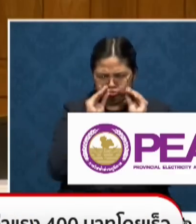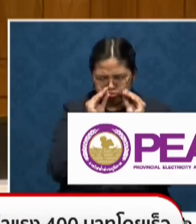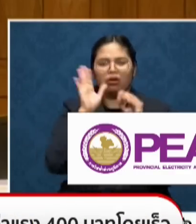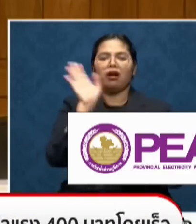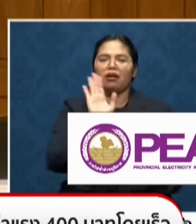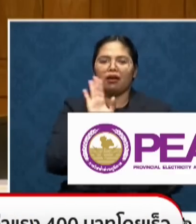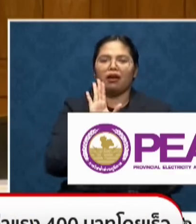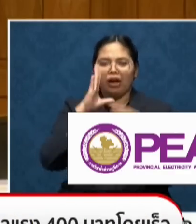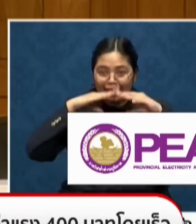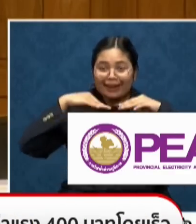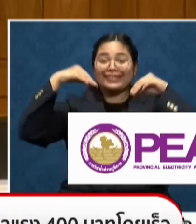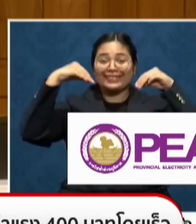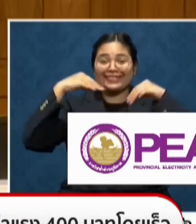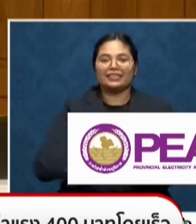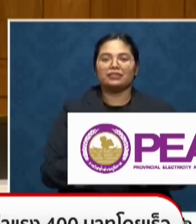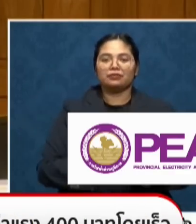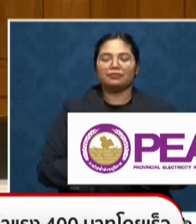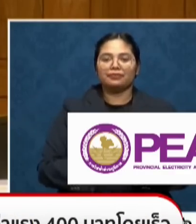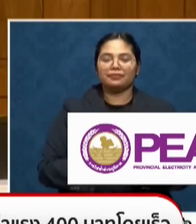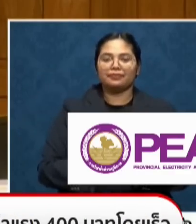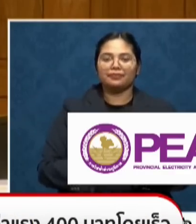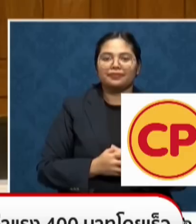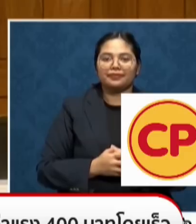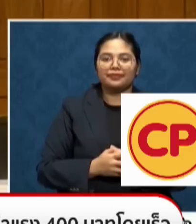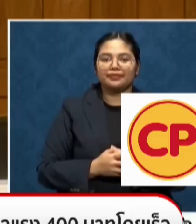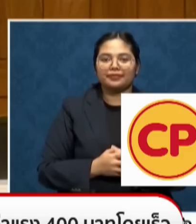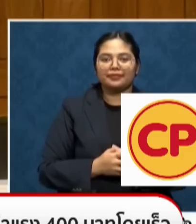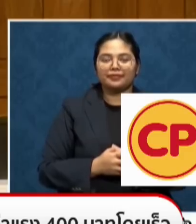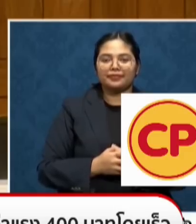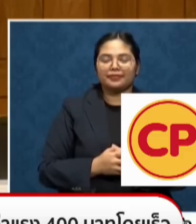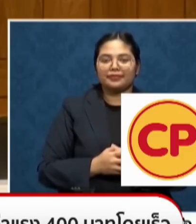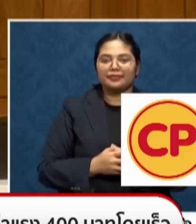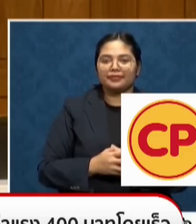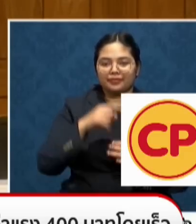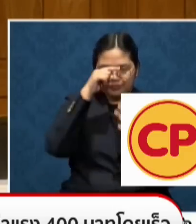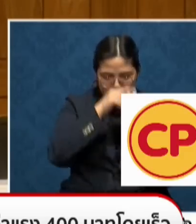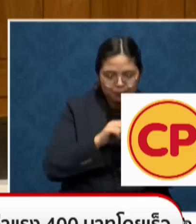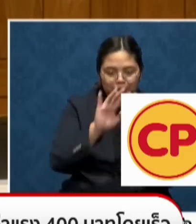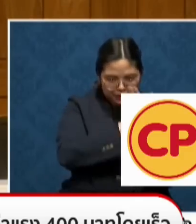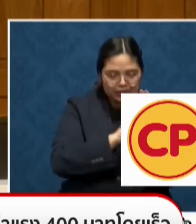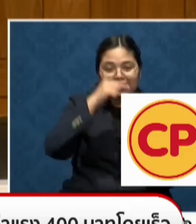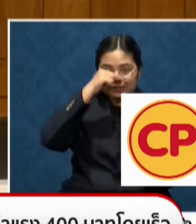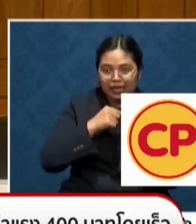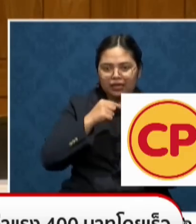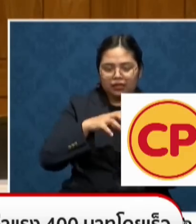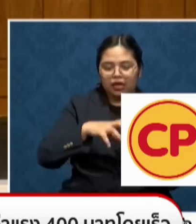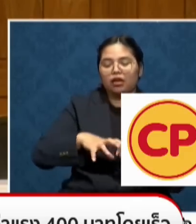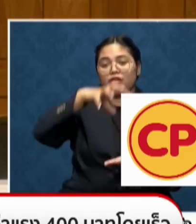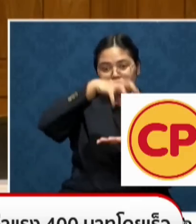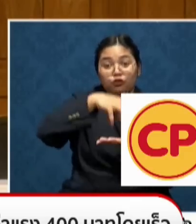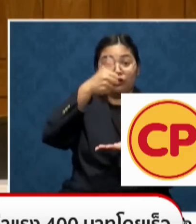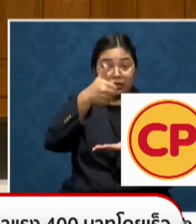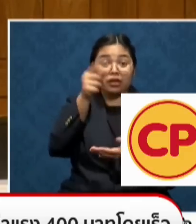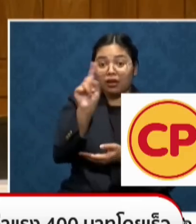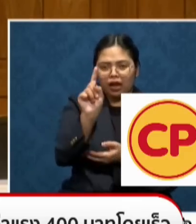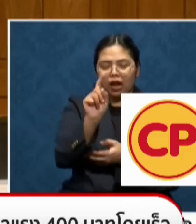งเรื่องเป็นที่ต้องการของแรงงานมากอัตราการว่างงานต่ำกว่า 1% ถือว่าเป็นความโชคดีในความโชคร้ายที่ประชากรเราเนี่ยมีงาน